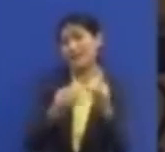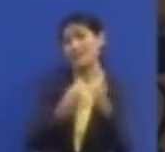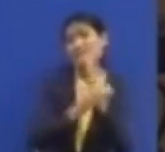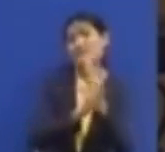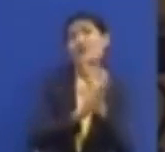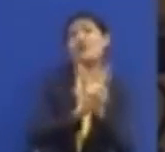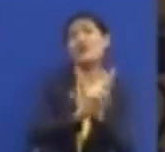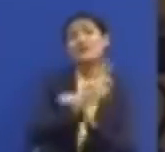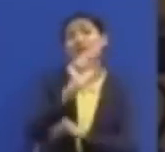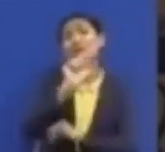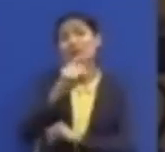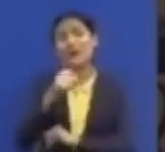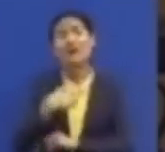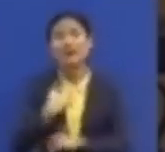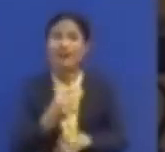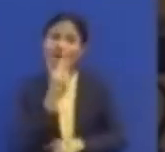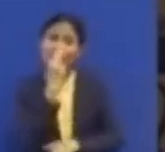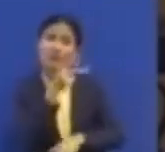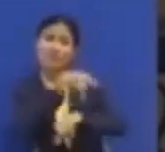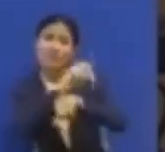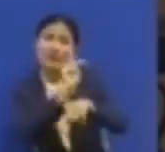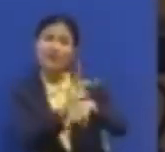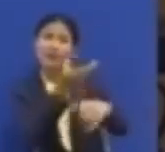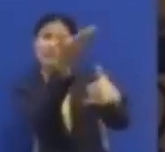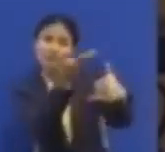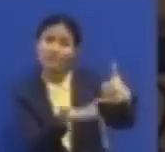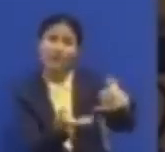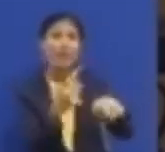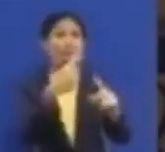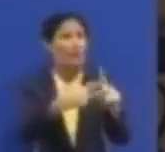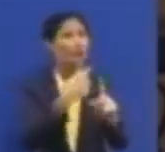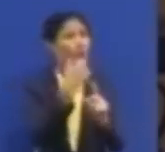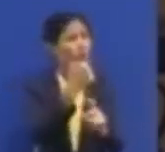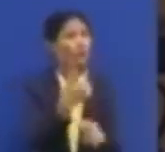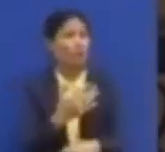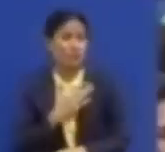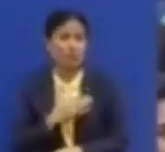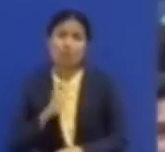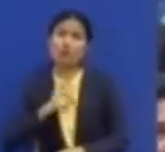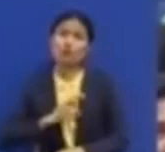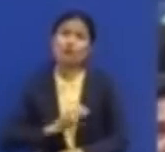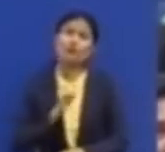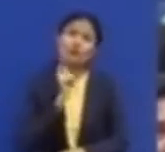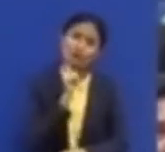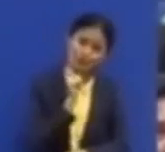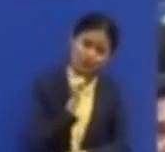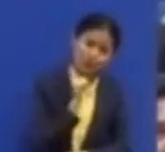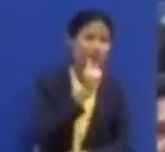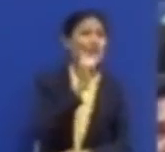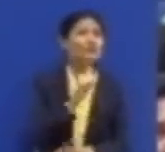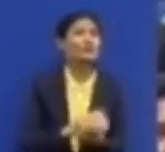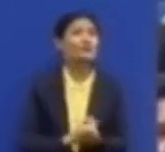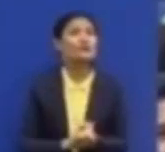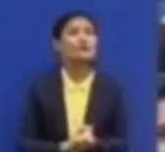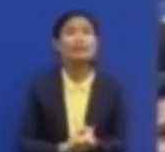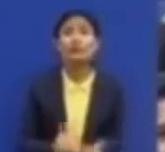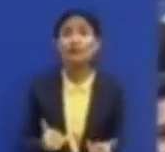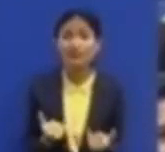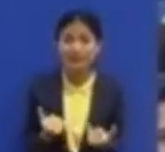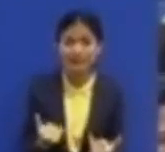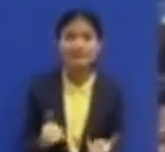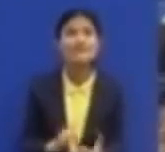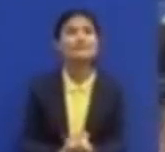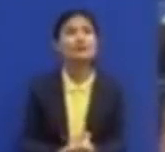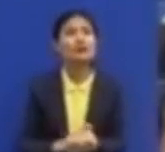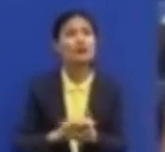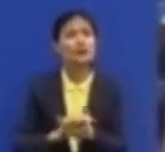ณพ่ออีกครั้งหนึ่งผมดีใจอย่างนั้นจริงๆครับคุณพ่อครับแล้ววันนี้ก็เป็นวันแรก